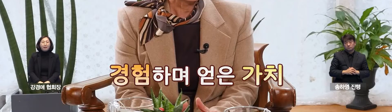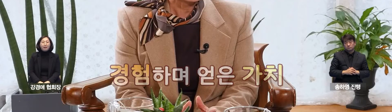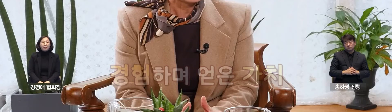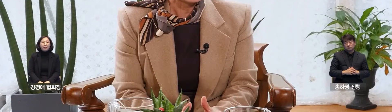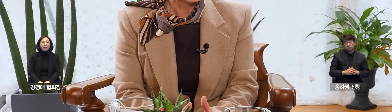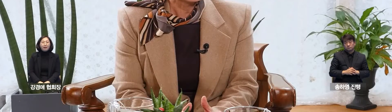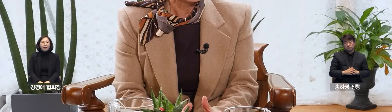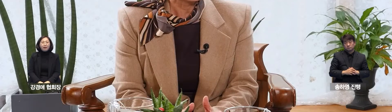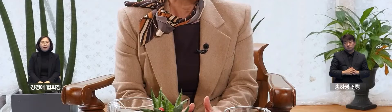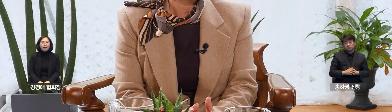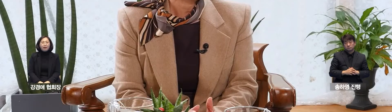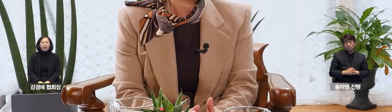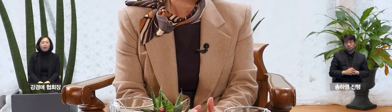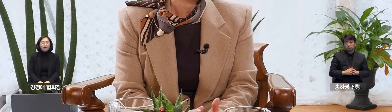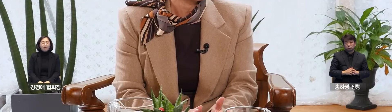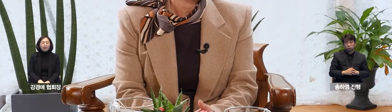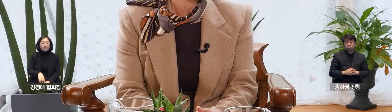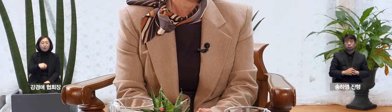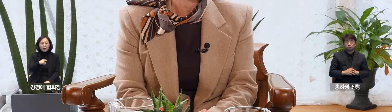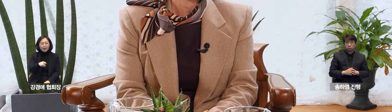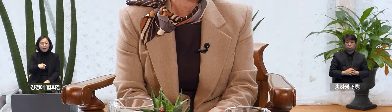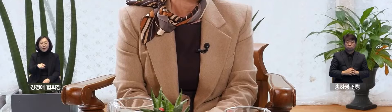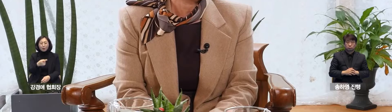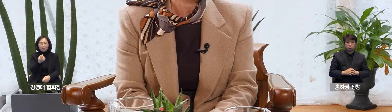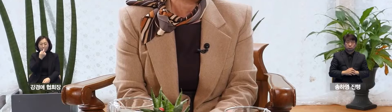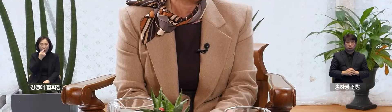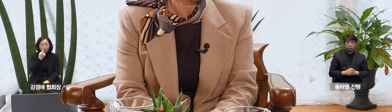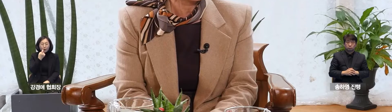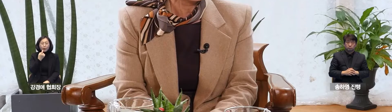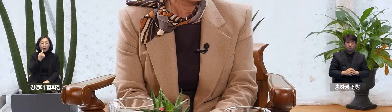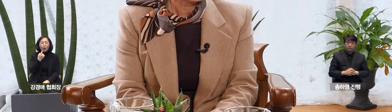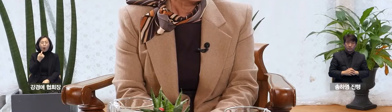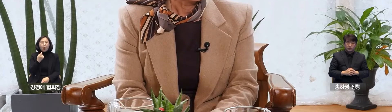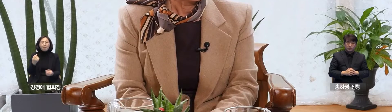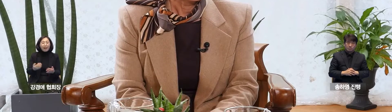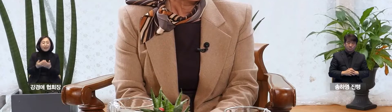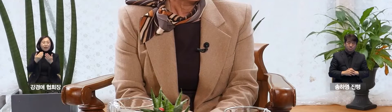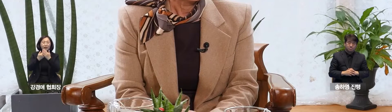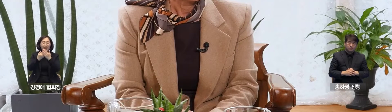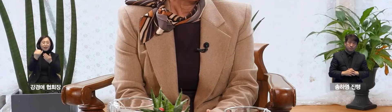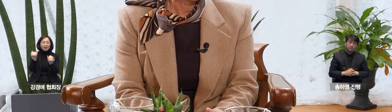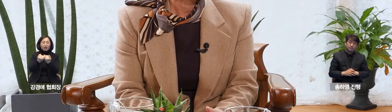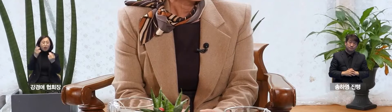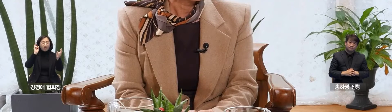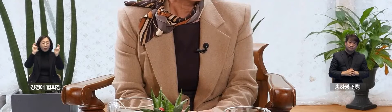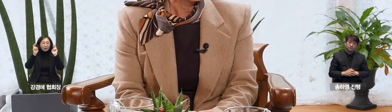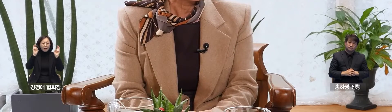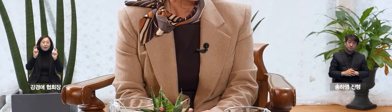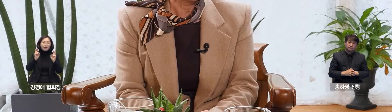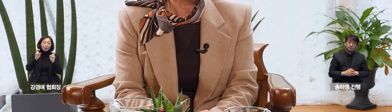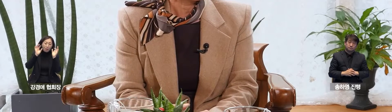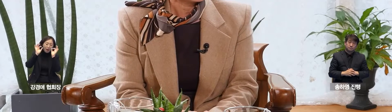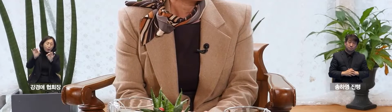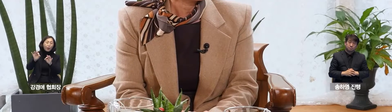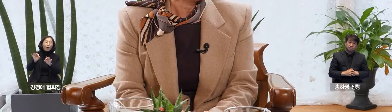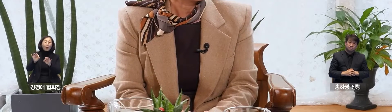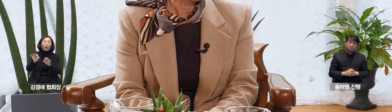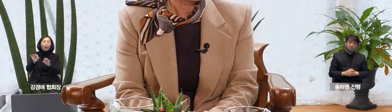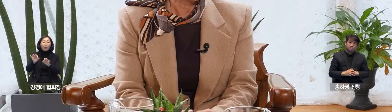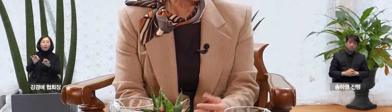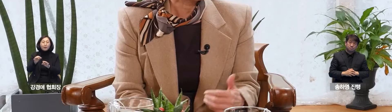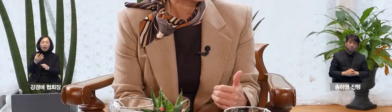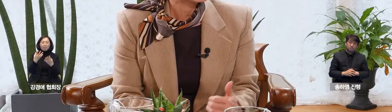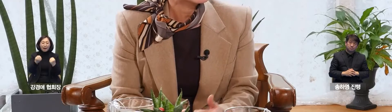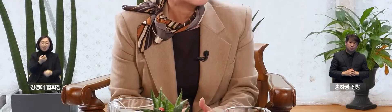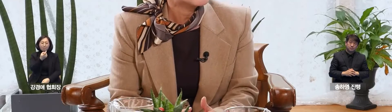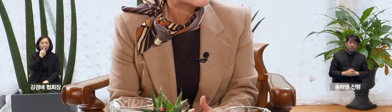정말 여기서 커가고 하는 기업들을 제가 봤어요. 여성벤처협회에서 많이 배워서 선배 기업 혹은